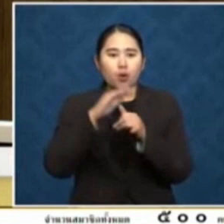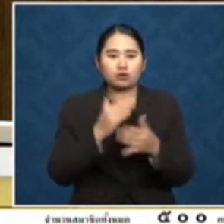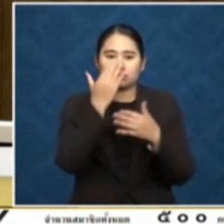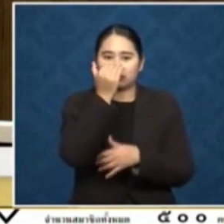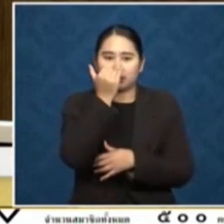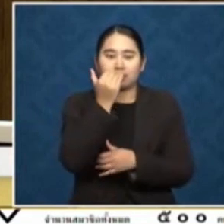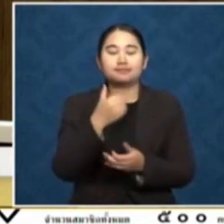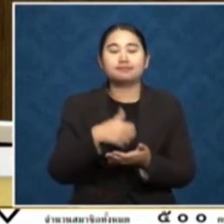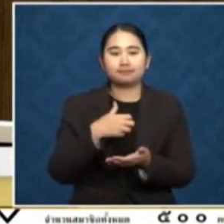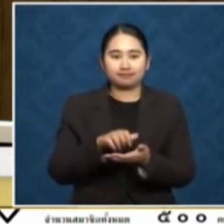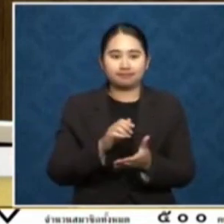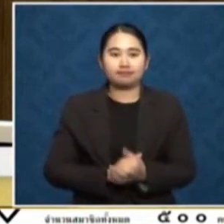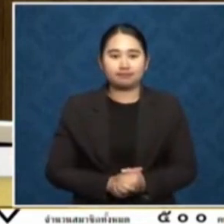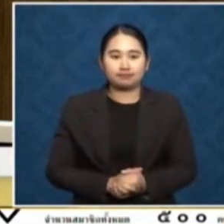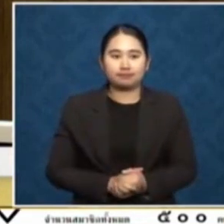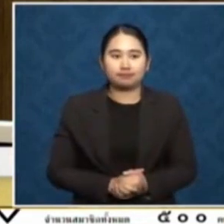นะคะ